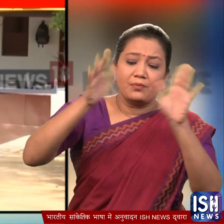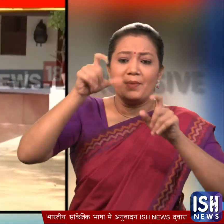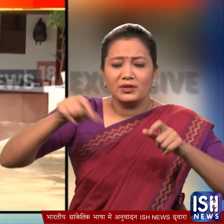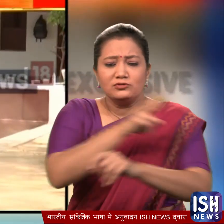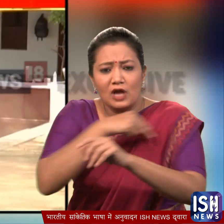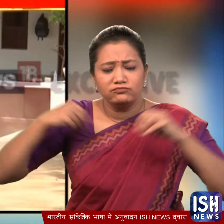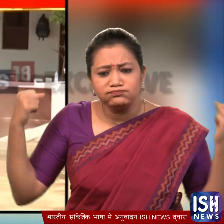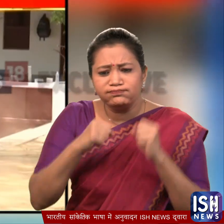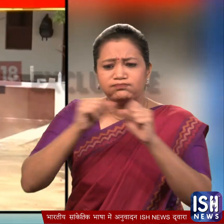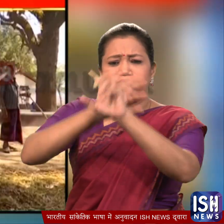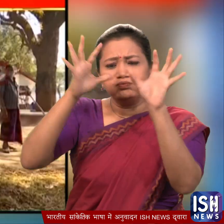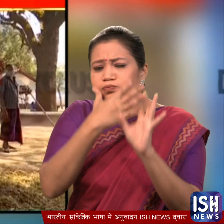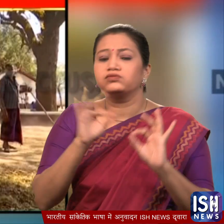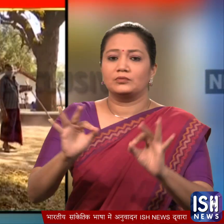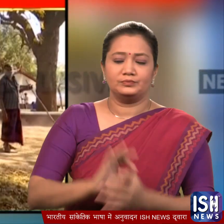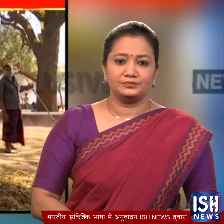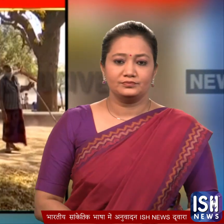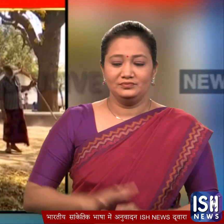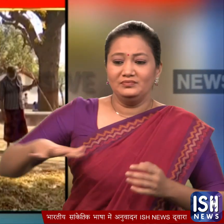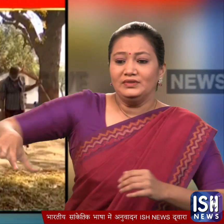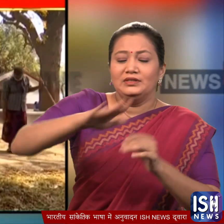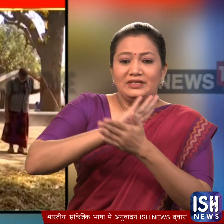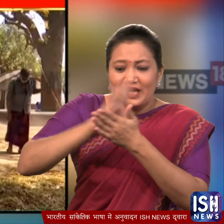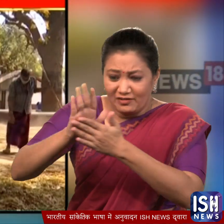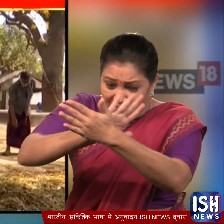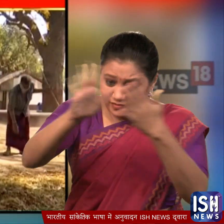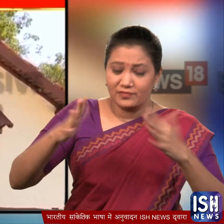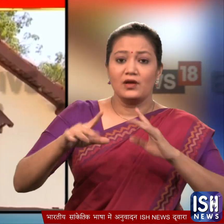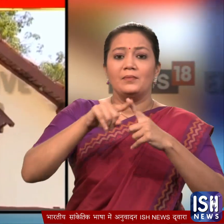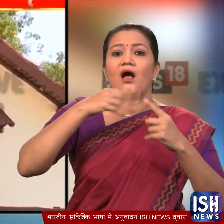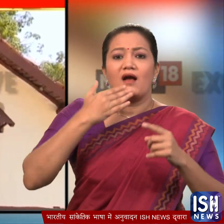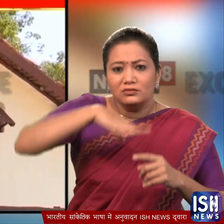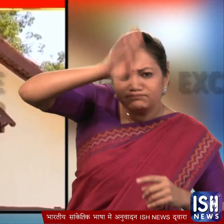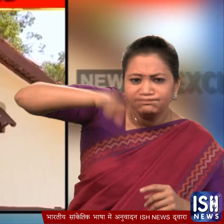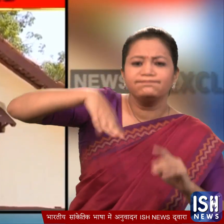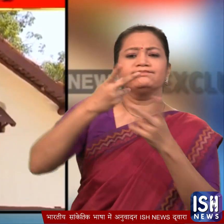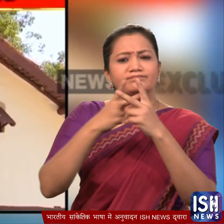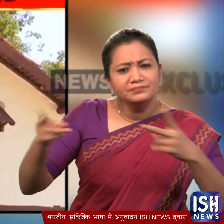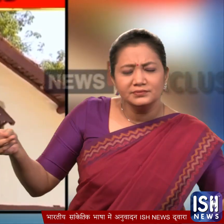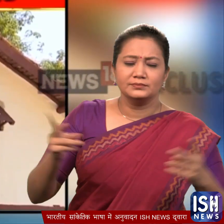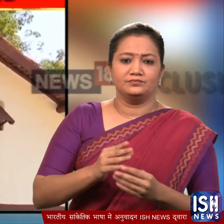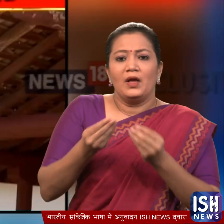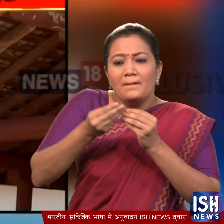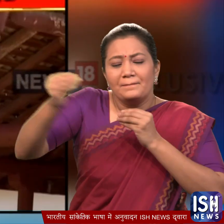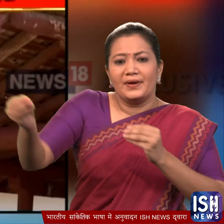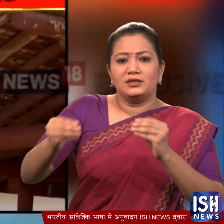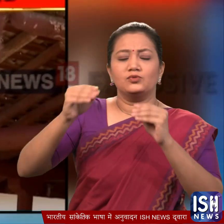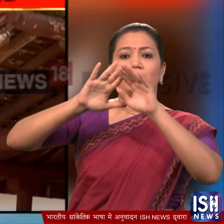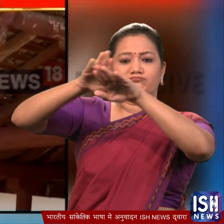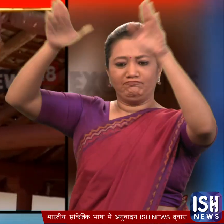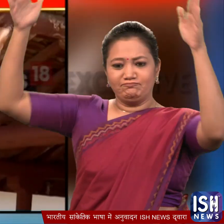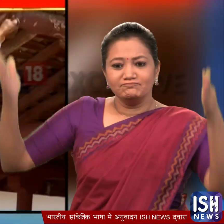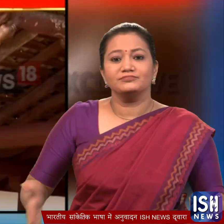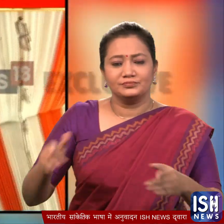आश्रम के कई कर्मचारी इस काम में जुटे नजर आए। आश्रम के परिसर की सफाई के अलावा वहां रंग रोगन भी किया गया। आश्रम के पास ही एक